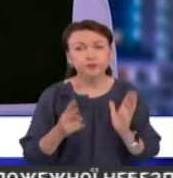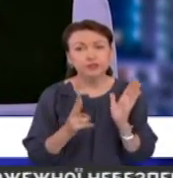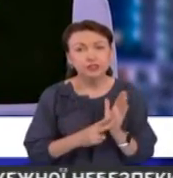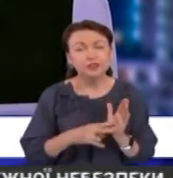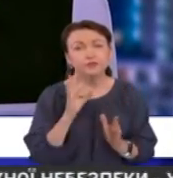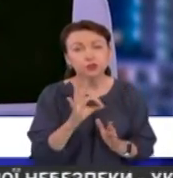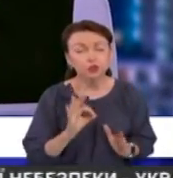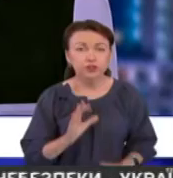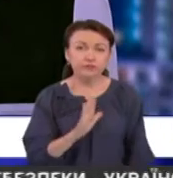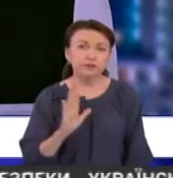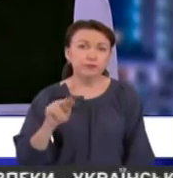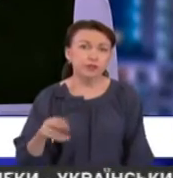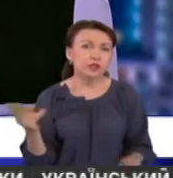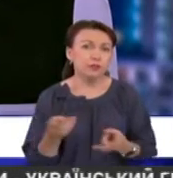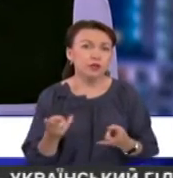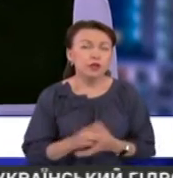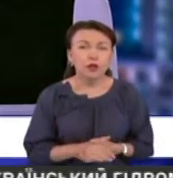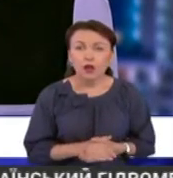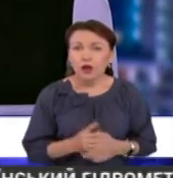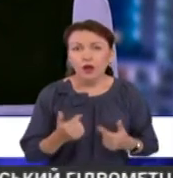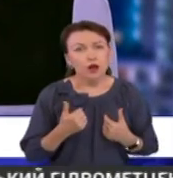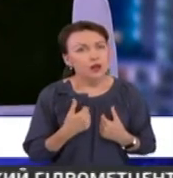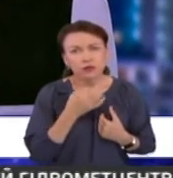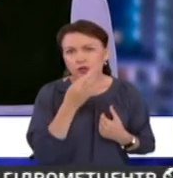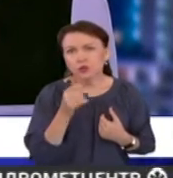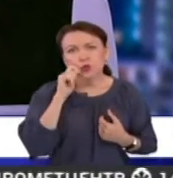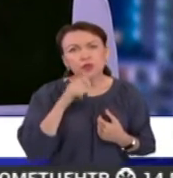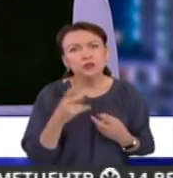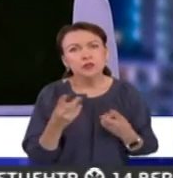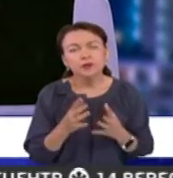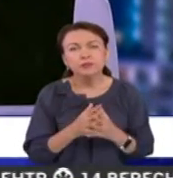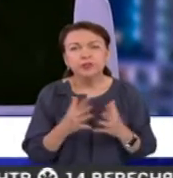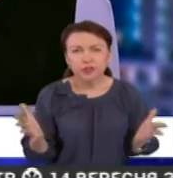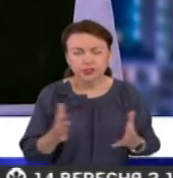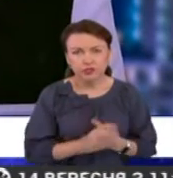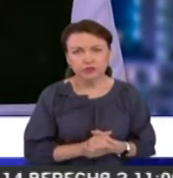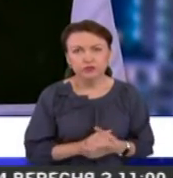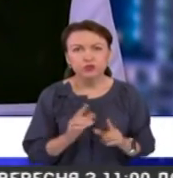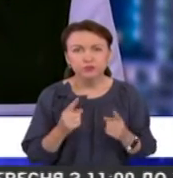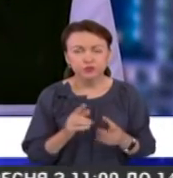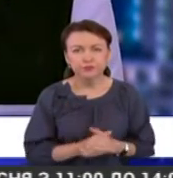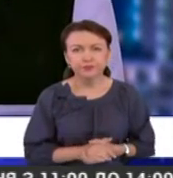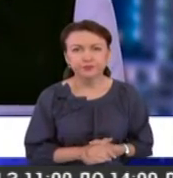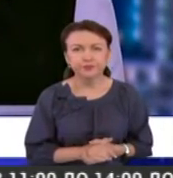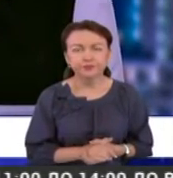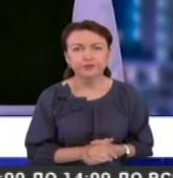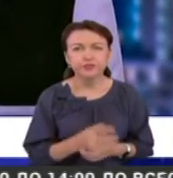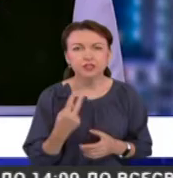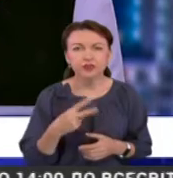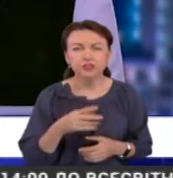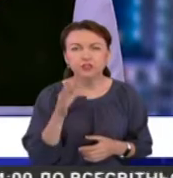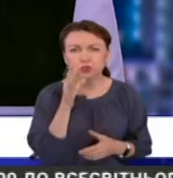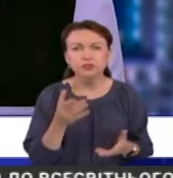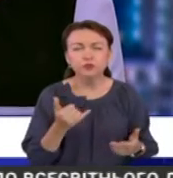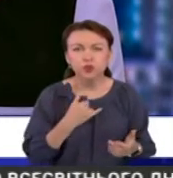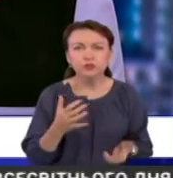ВВП. Але я б сказала, що в Україні сьогодні вже треба більше. Тому що 20 років в